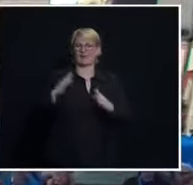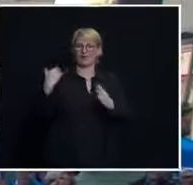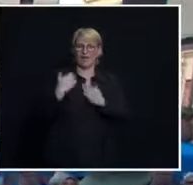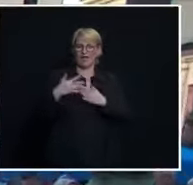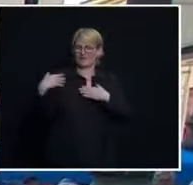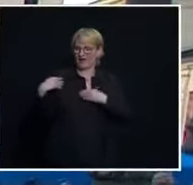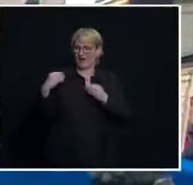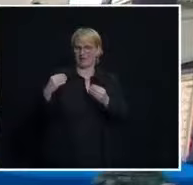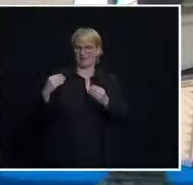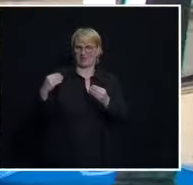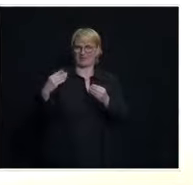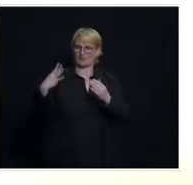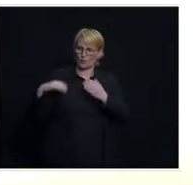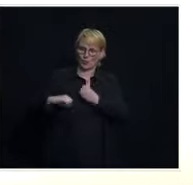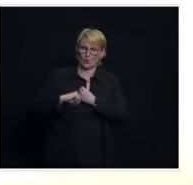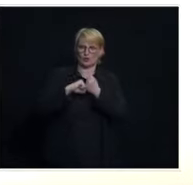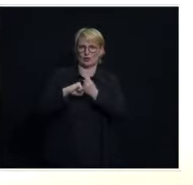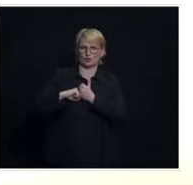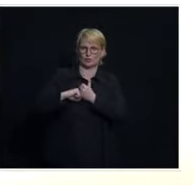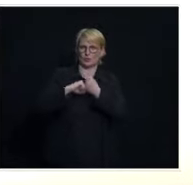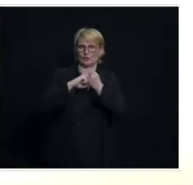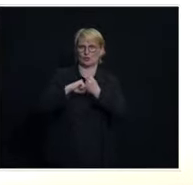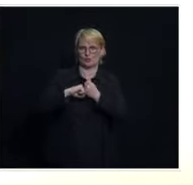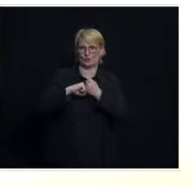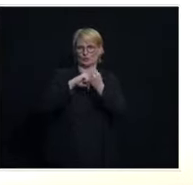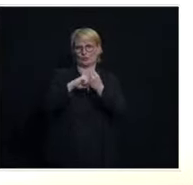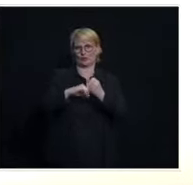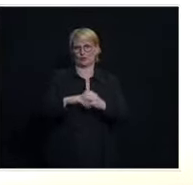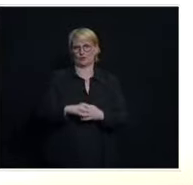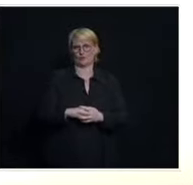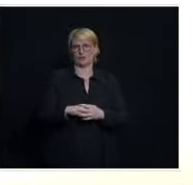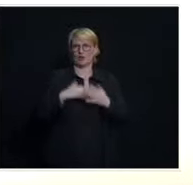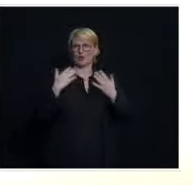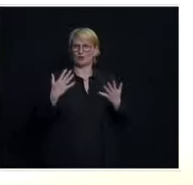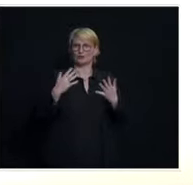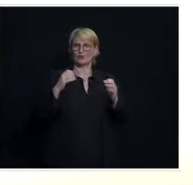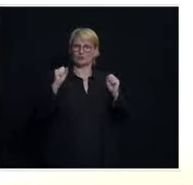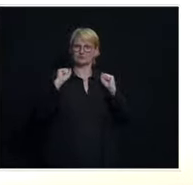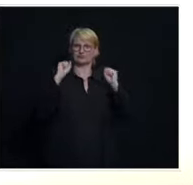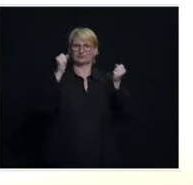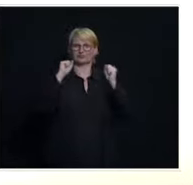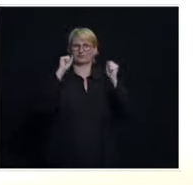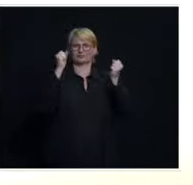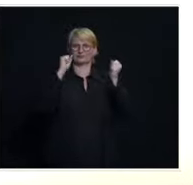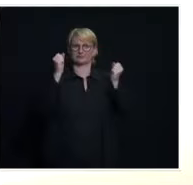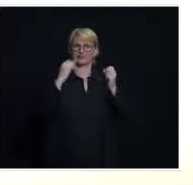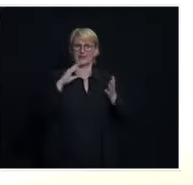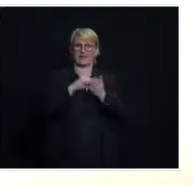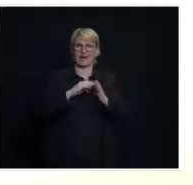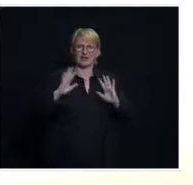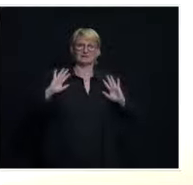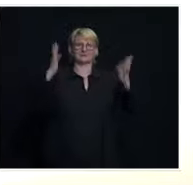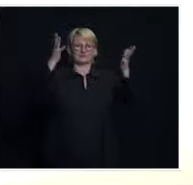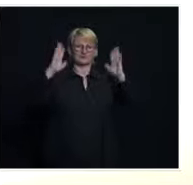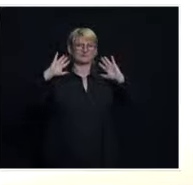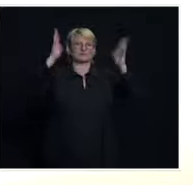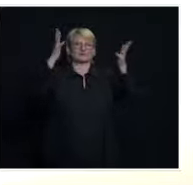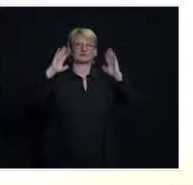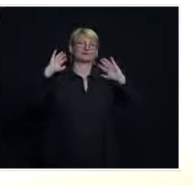an unterstützt haben und so tatkräftig hier dabei sind.